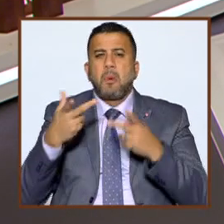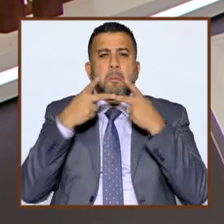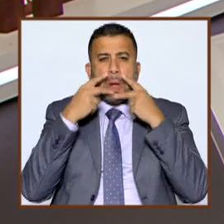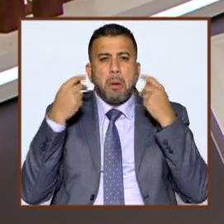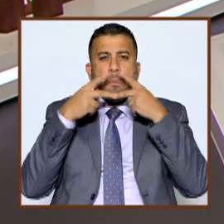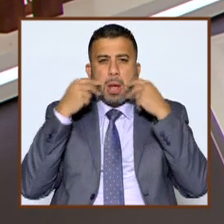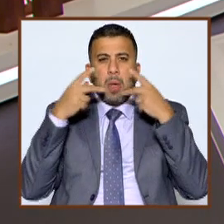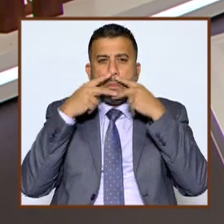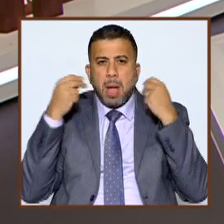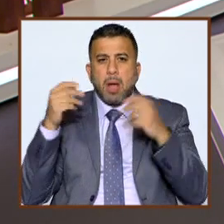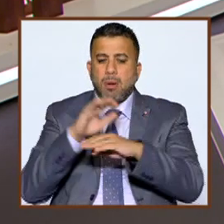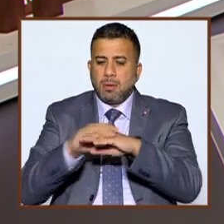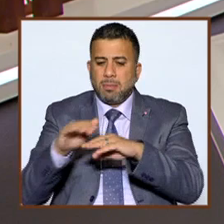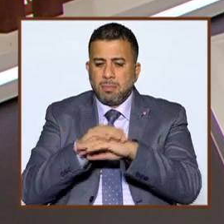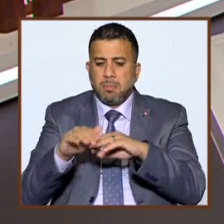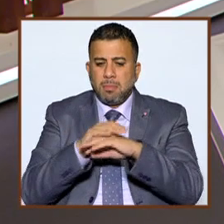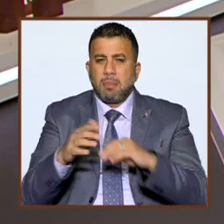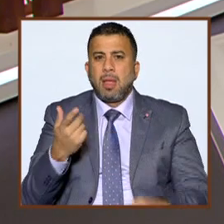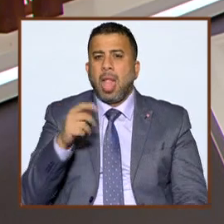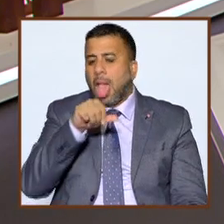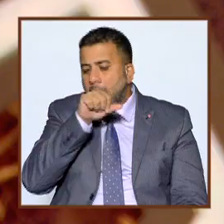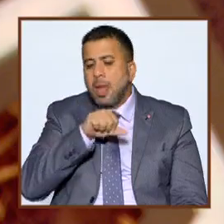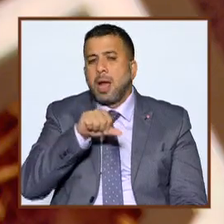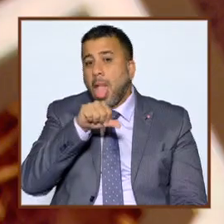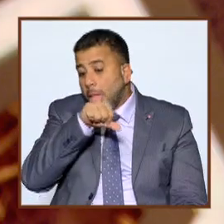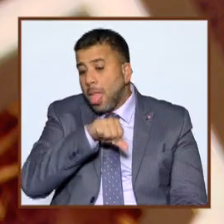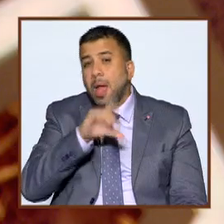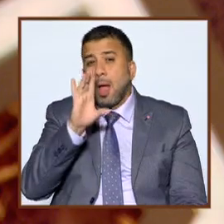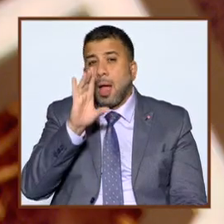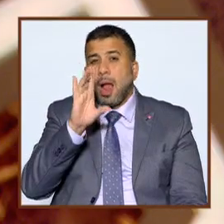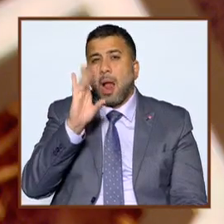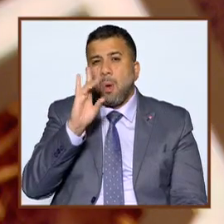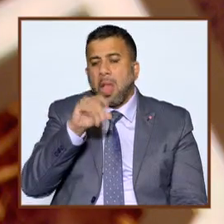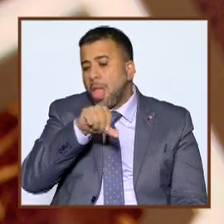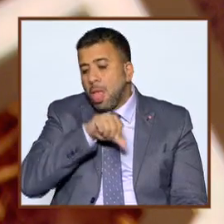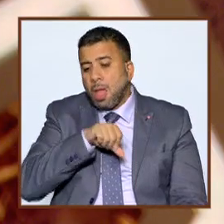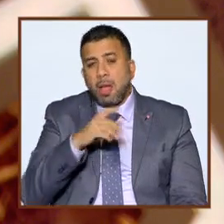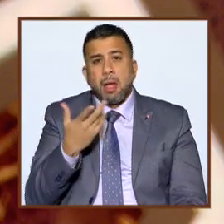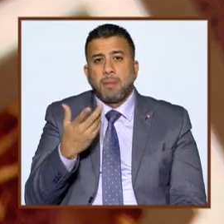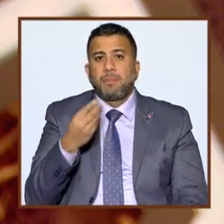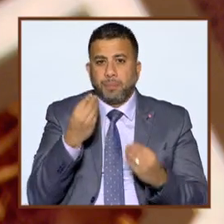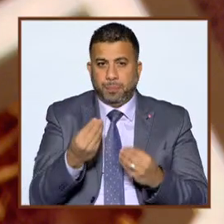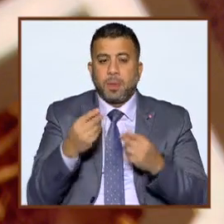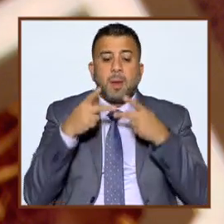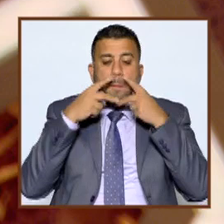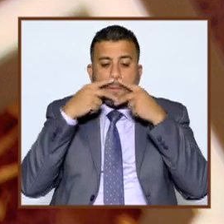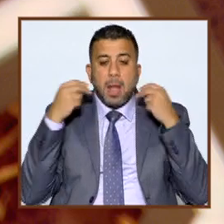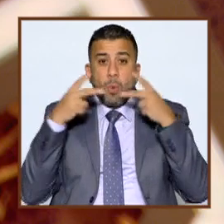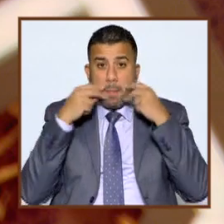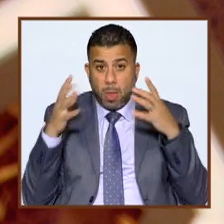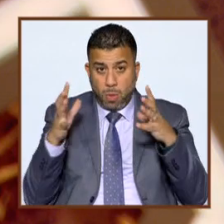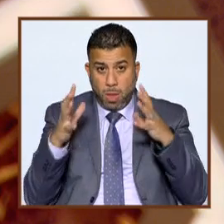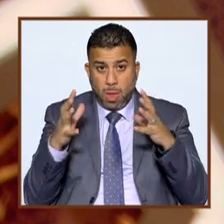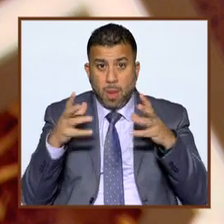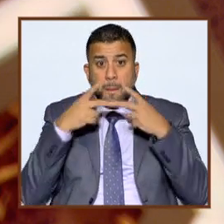الوضوء؟ وبالنسبة للعابهما؟ علي بارك الله فيك، أولا بالنسبة للقط، أتكلم عن القط أولا،